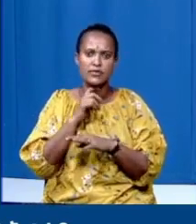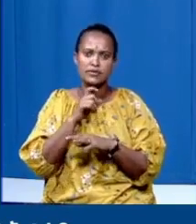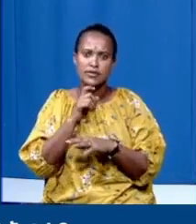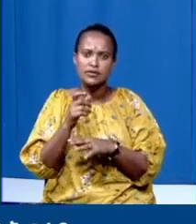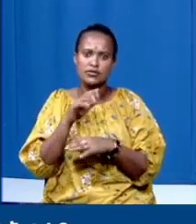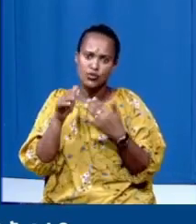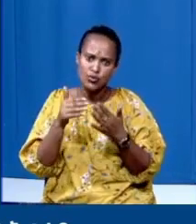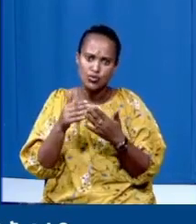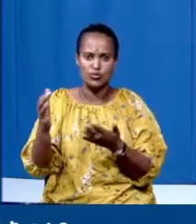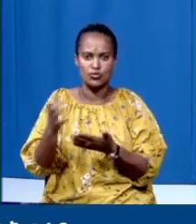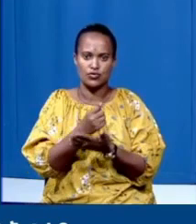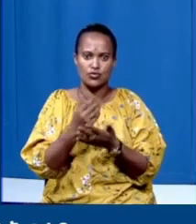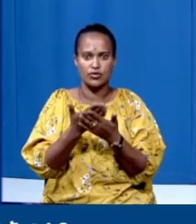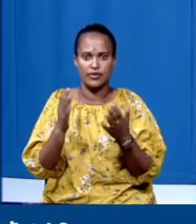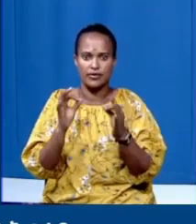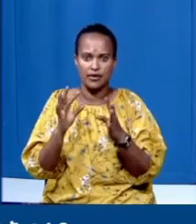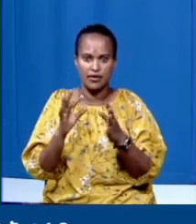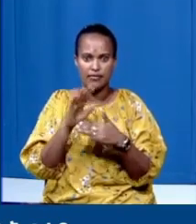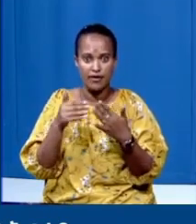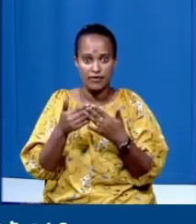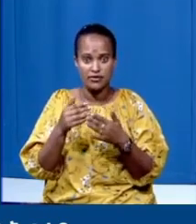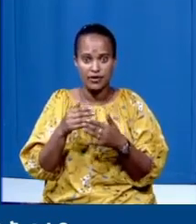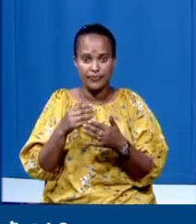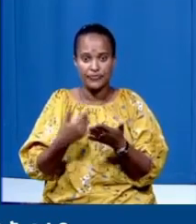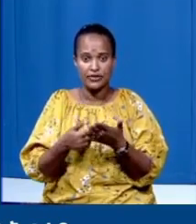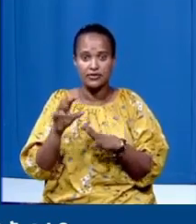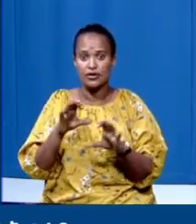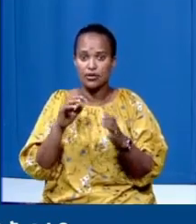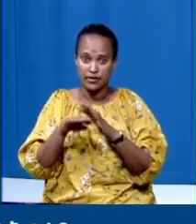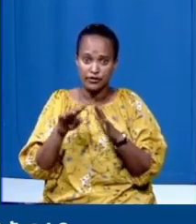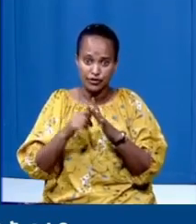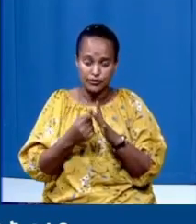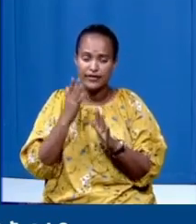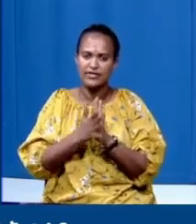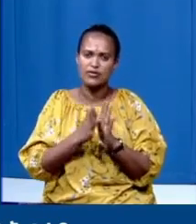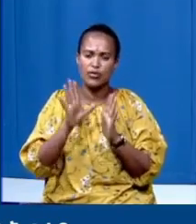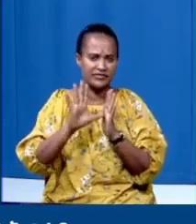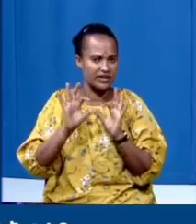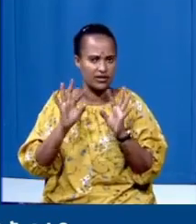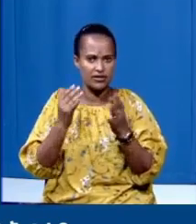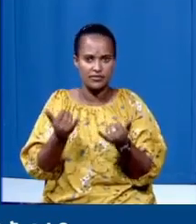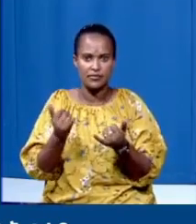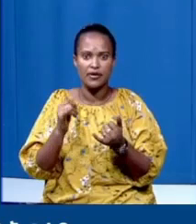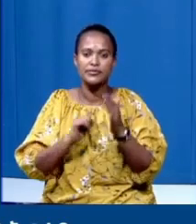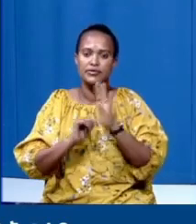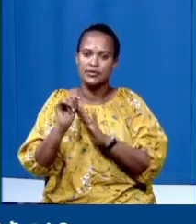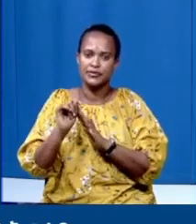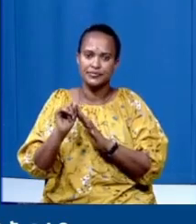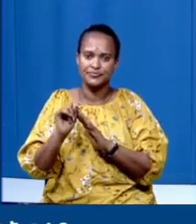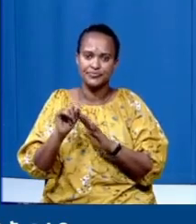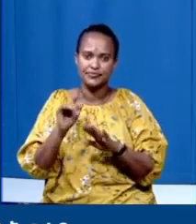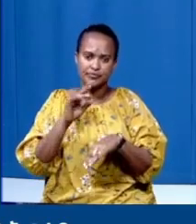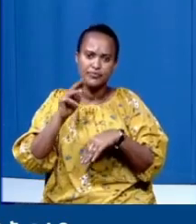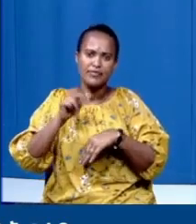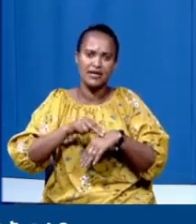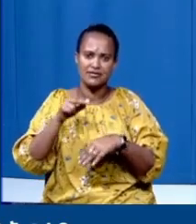ቴሌቭዥን ፍሪጅ ዘይተወረረ ንብረት የለን ኣፈሻ ካብ ብዙሕ ውሕድ ዘረዚራ እምበር ካብዝኣተ ጀሚሩ ዘይፈፀሞ ኣገፍ የለን እዚ ከዓ ኣብ ትግራዋይ ዘይሓልፍ ስምራት ተፈጢሩ እዩ